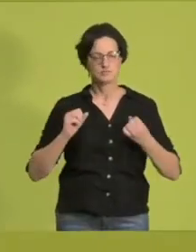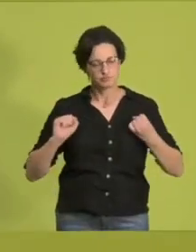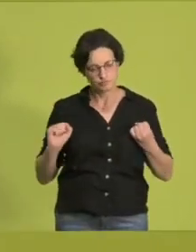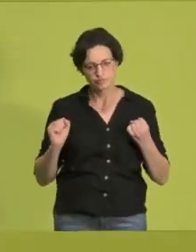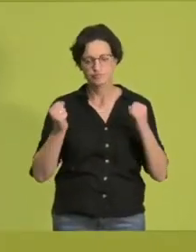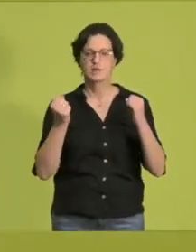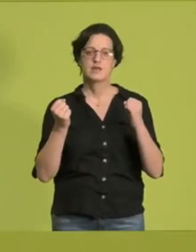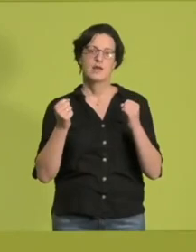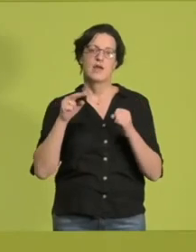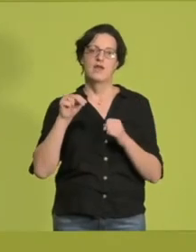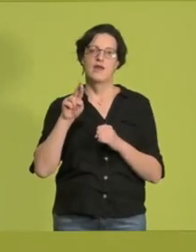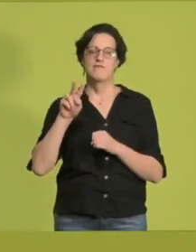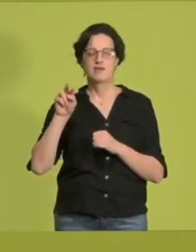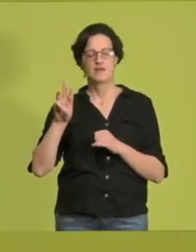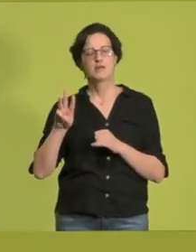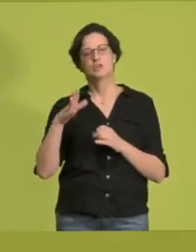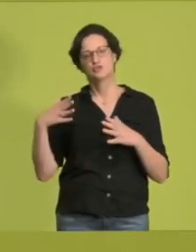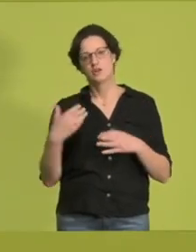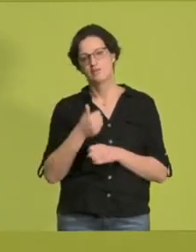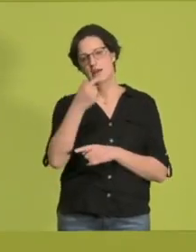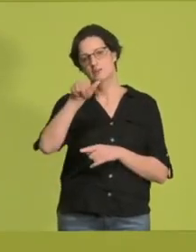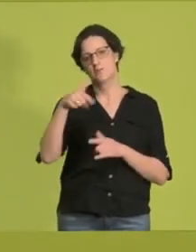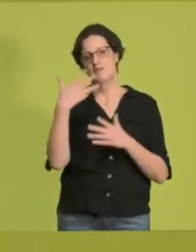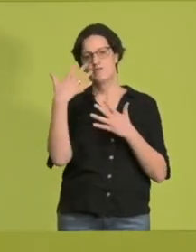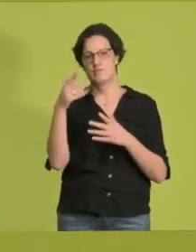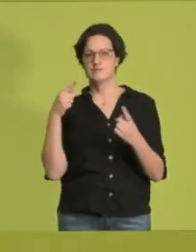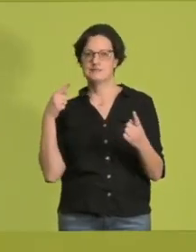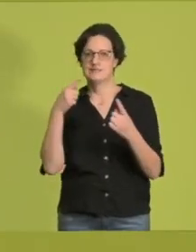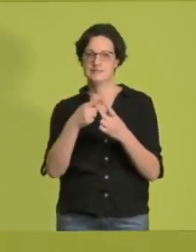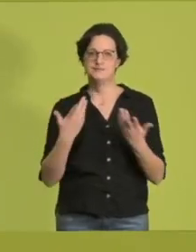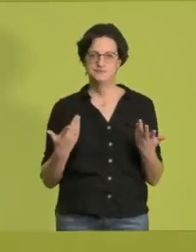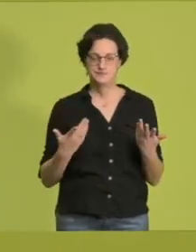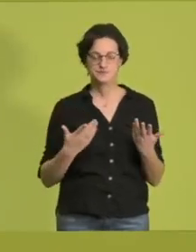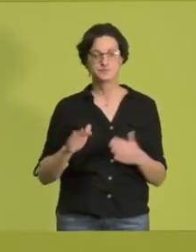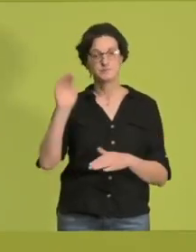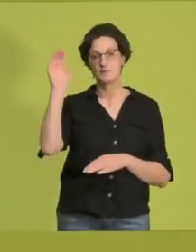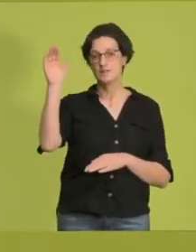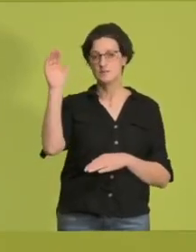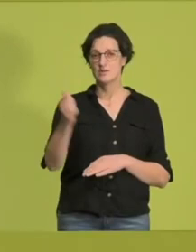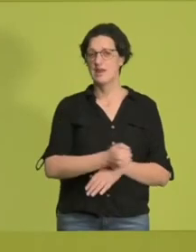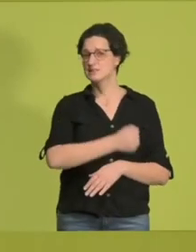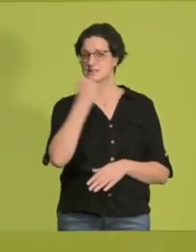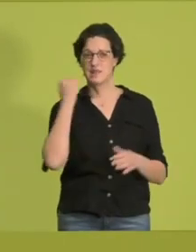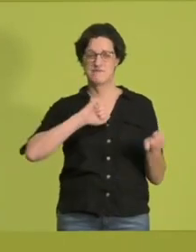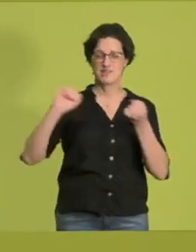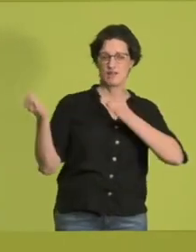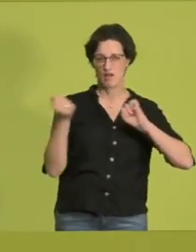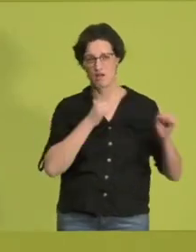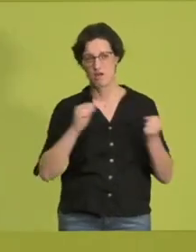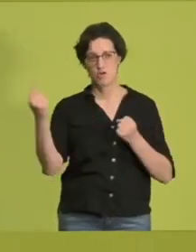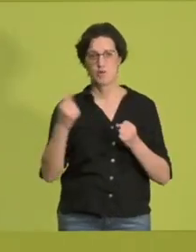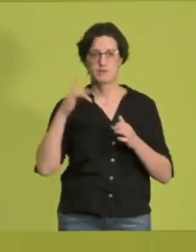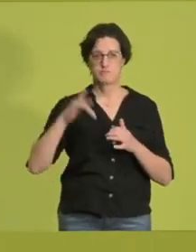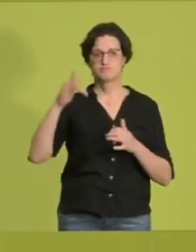kommt wir werden in zukunft häufiger solche extremwetter ereignisse erleben deshalb will